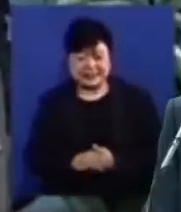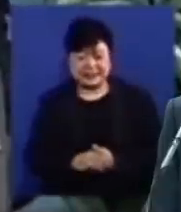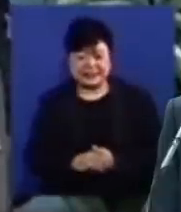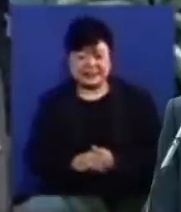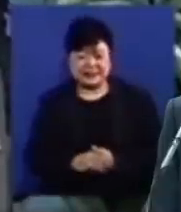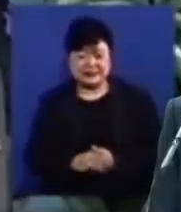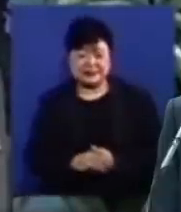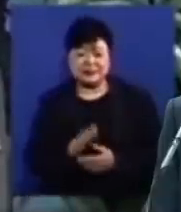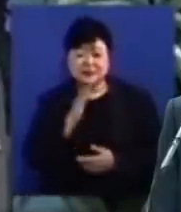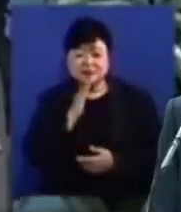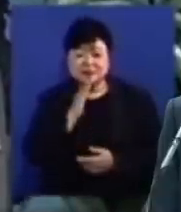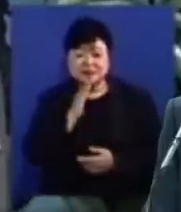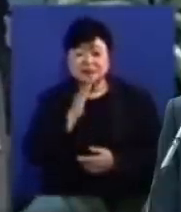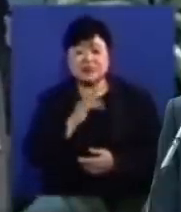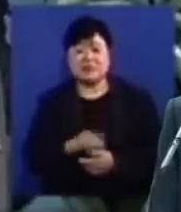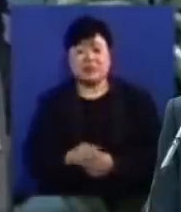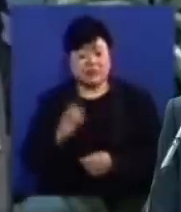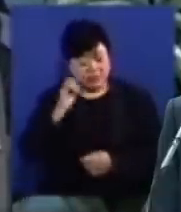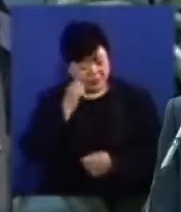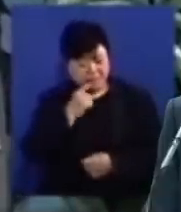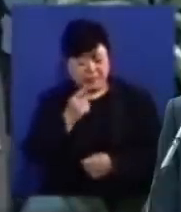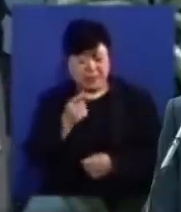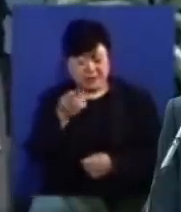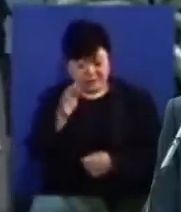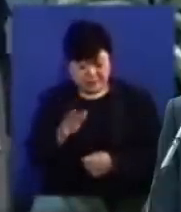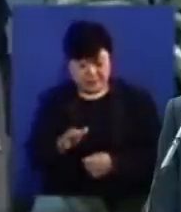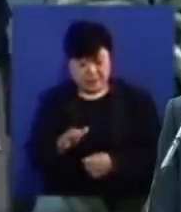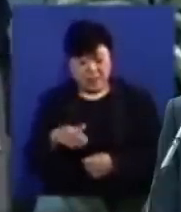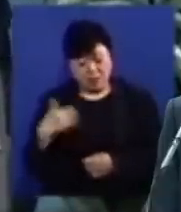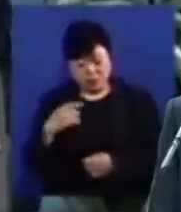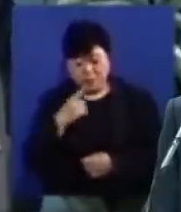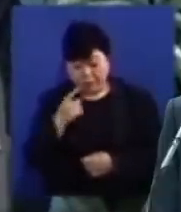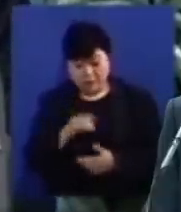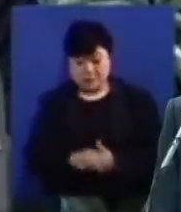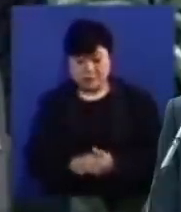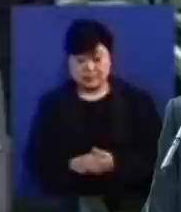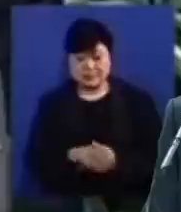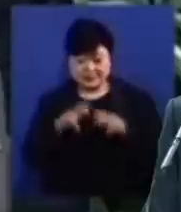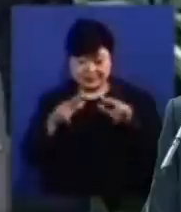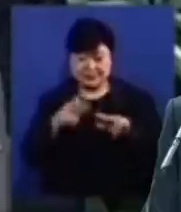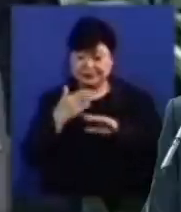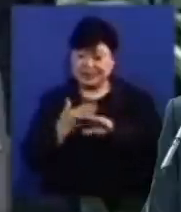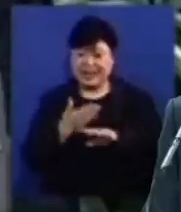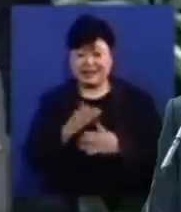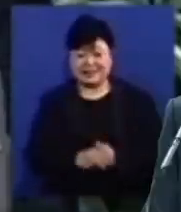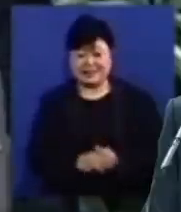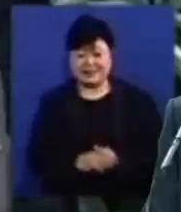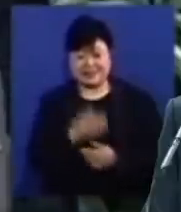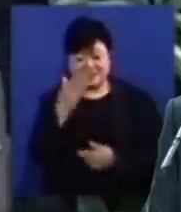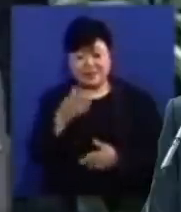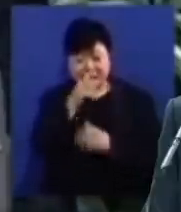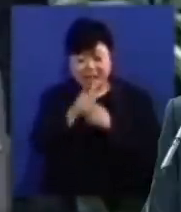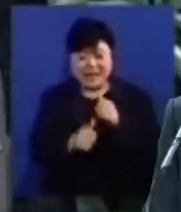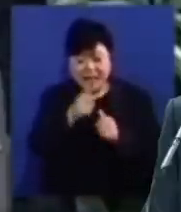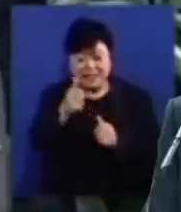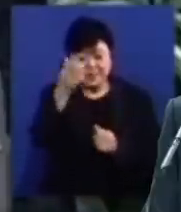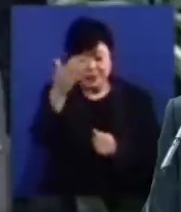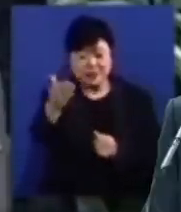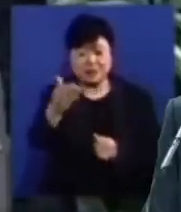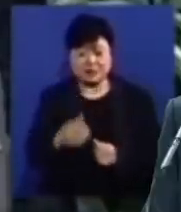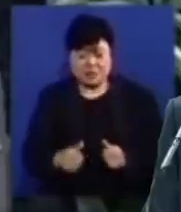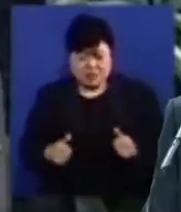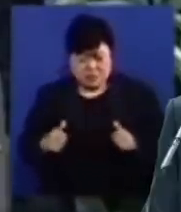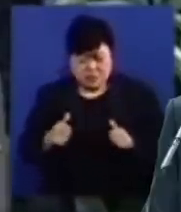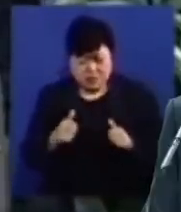막연하고 너무 형이상학적인 것이고 그건 잘 모른다고 그렇게 생각했는데 여러분 하나님을 이제는